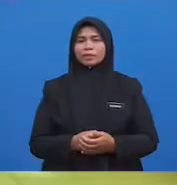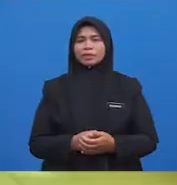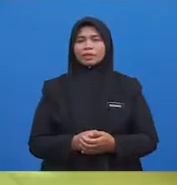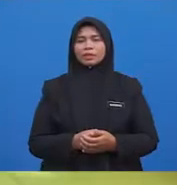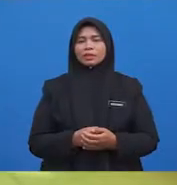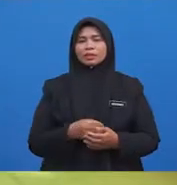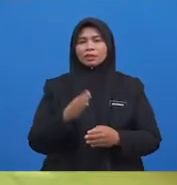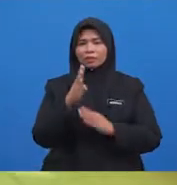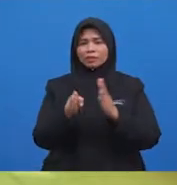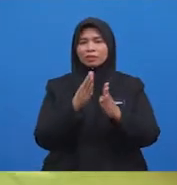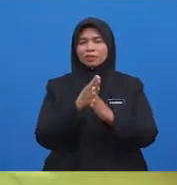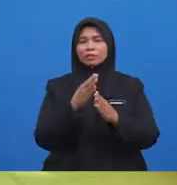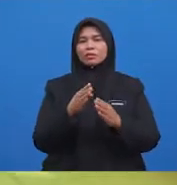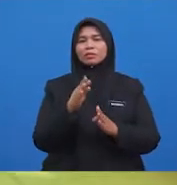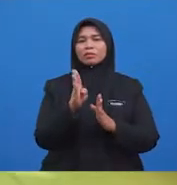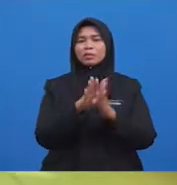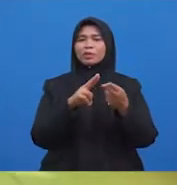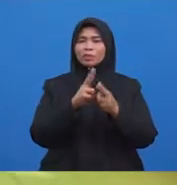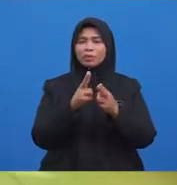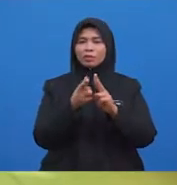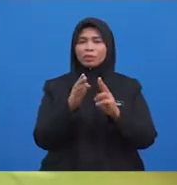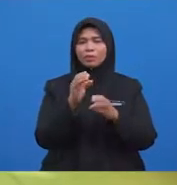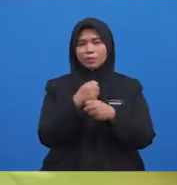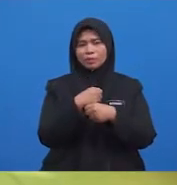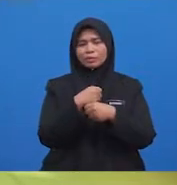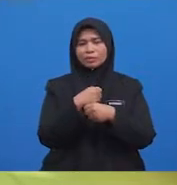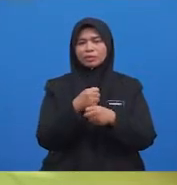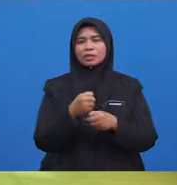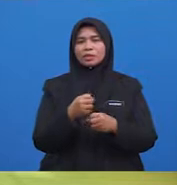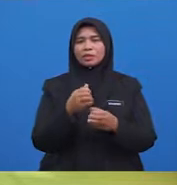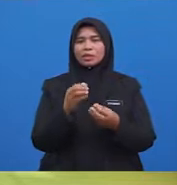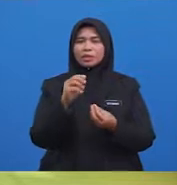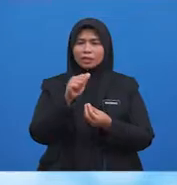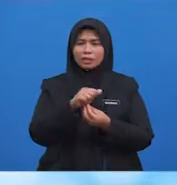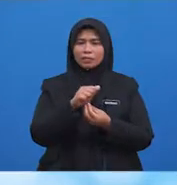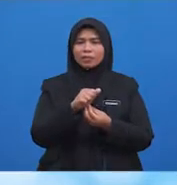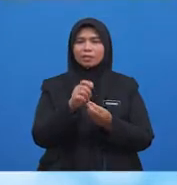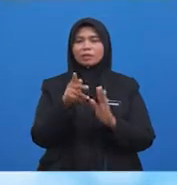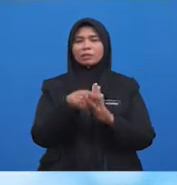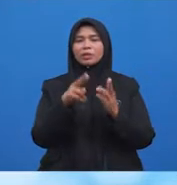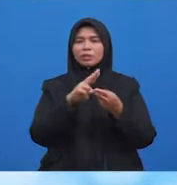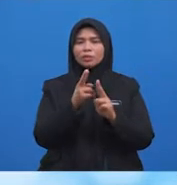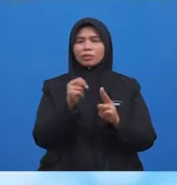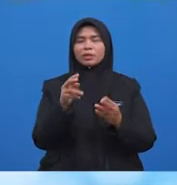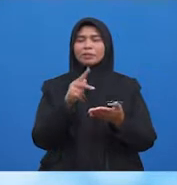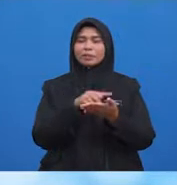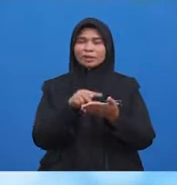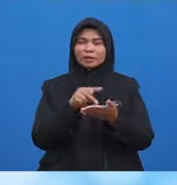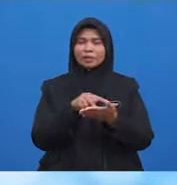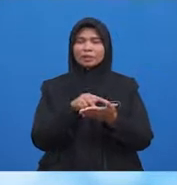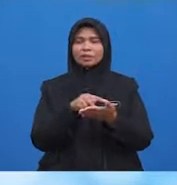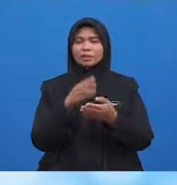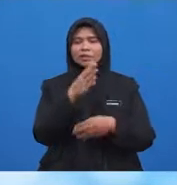magnetosfer Rabu Hai berubah-rubah bentuk akibat perubahan bilangan